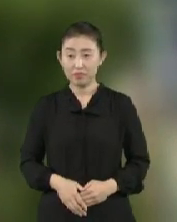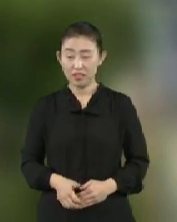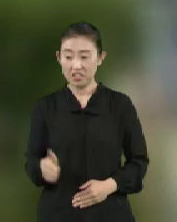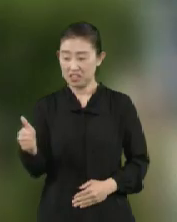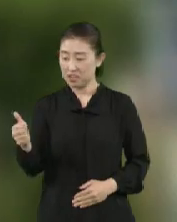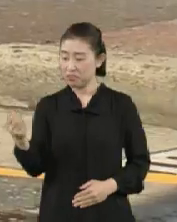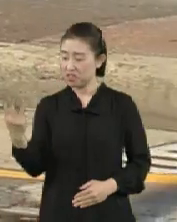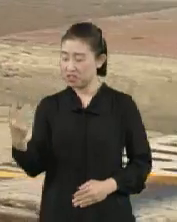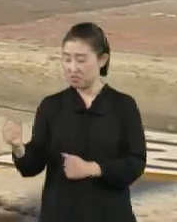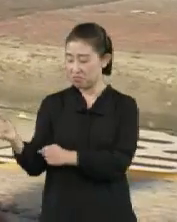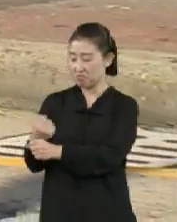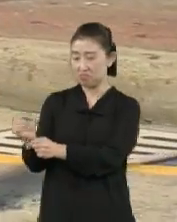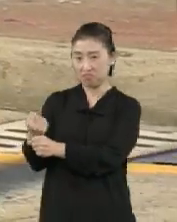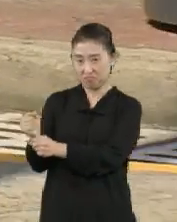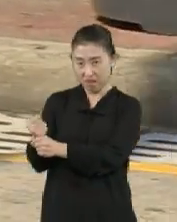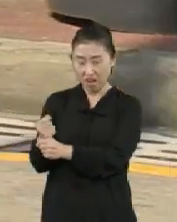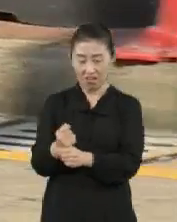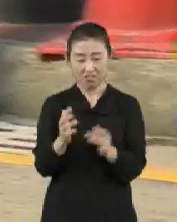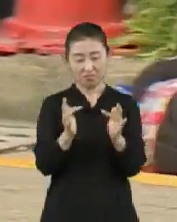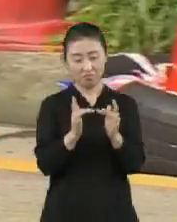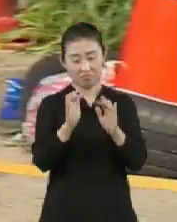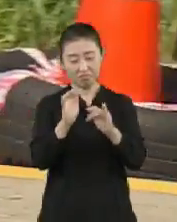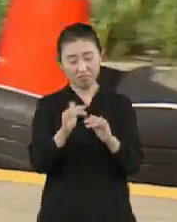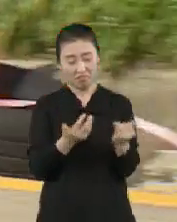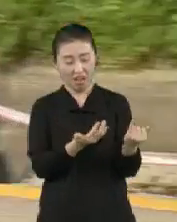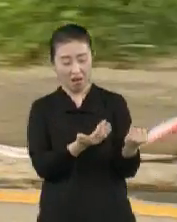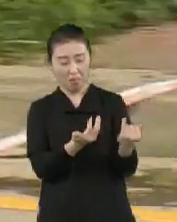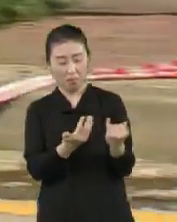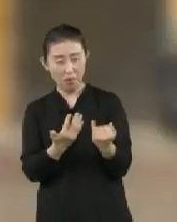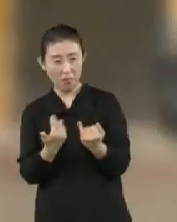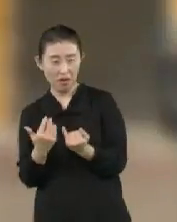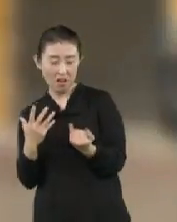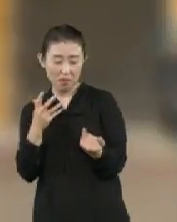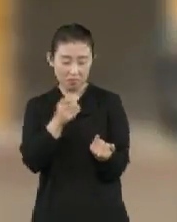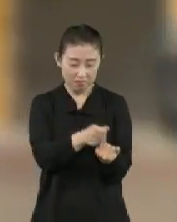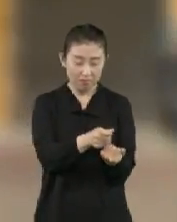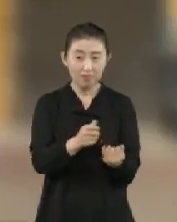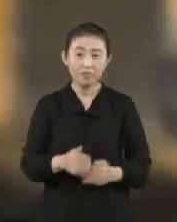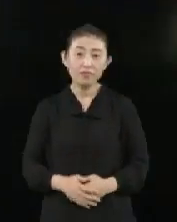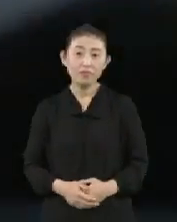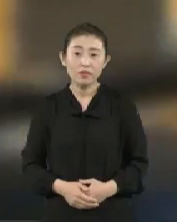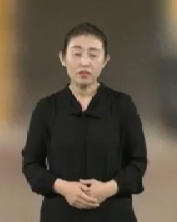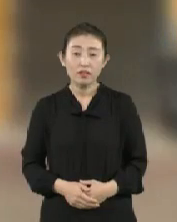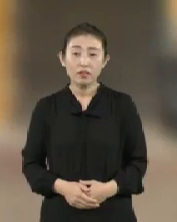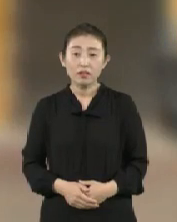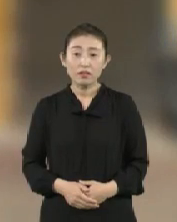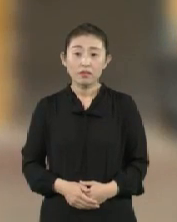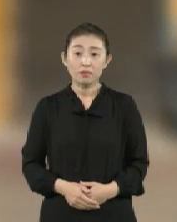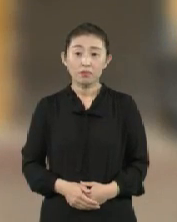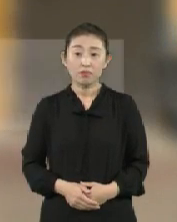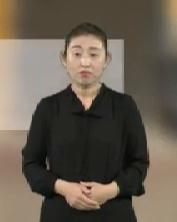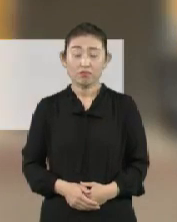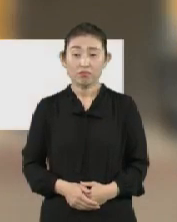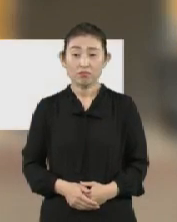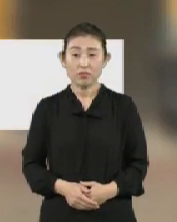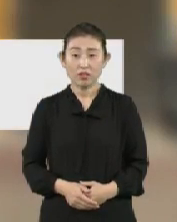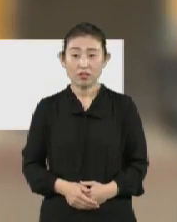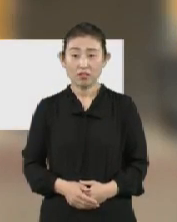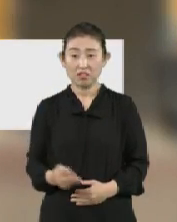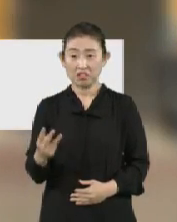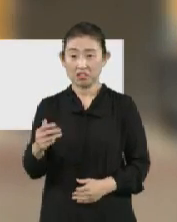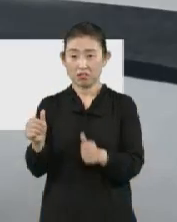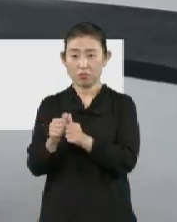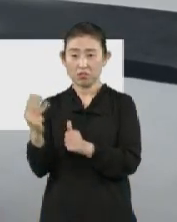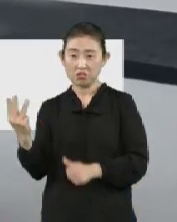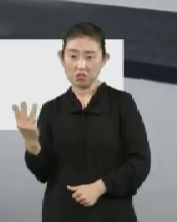짜고 채팅앱에서 만난 여성을 모텔로 유인한 뒤 범행을 저지른 겁니다. 그 남자 3명이 들어가서 체액을 되게